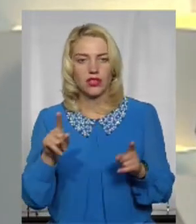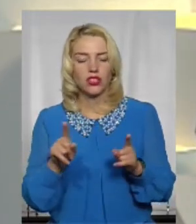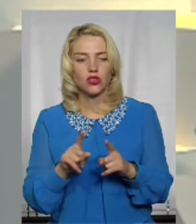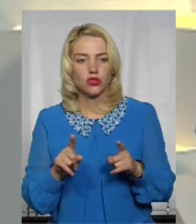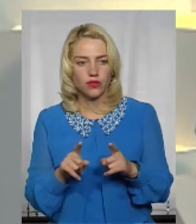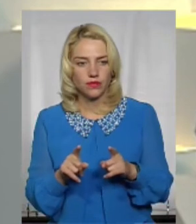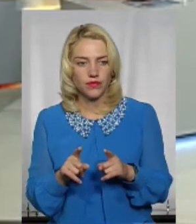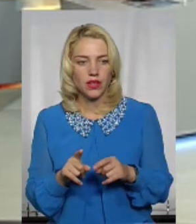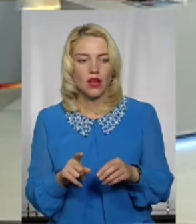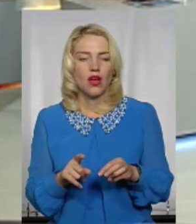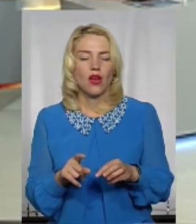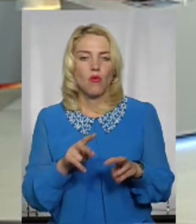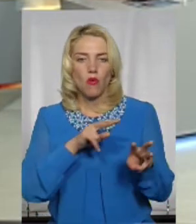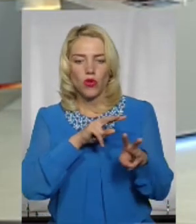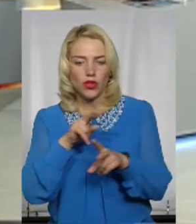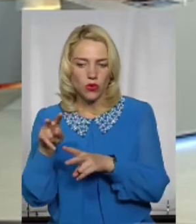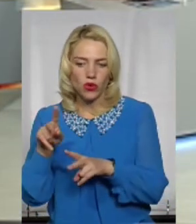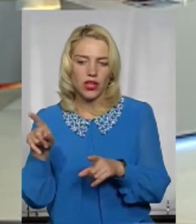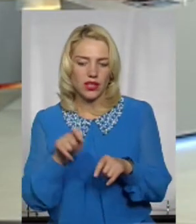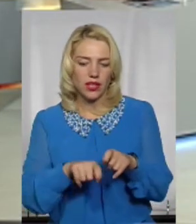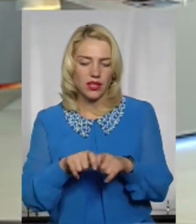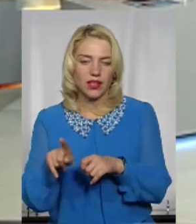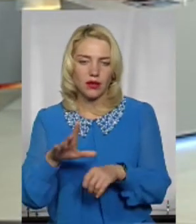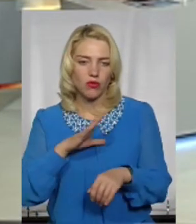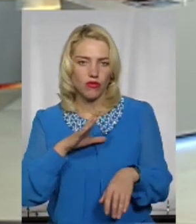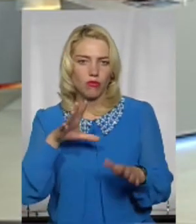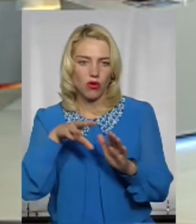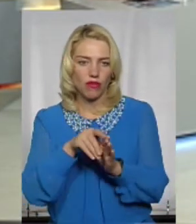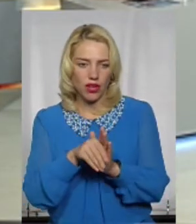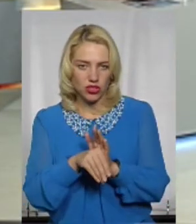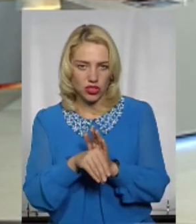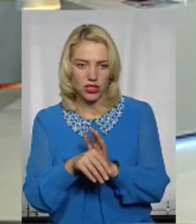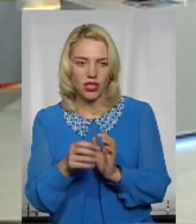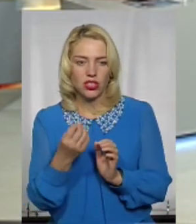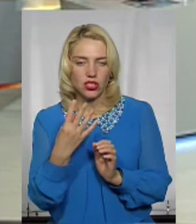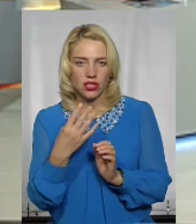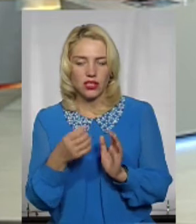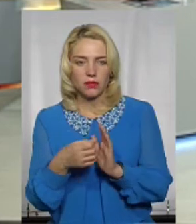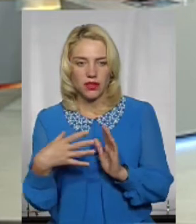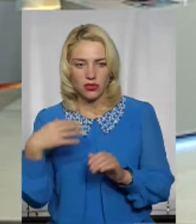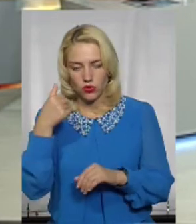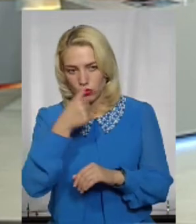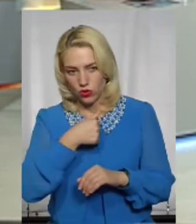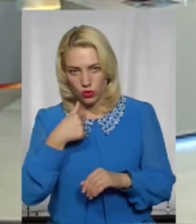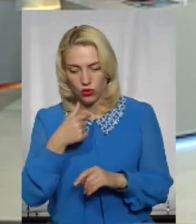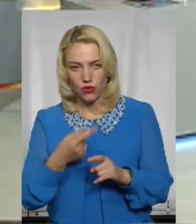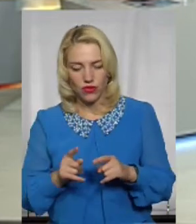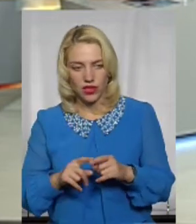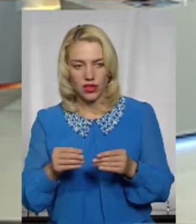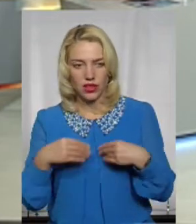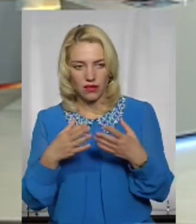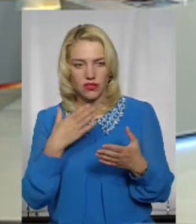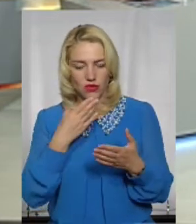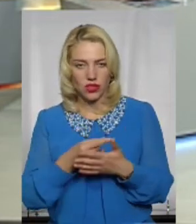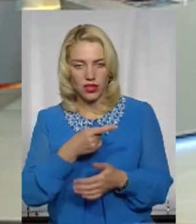що моніторинг, який був запроваджений з практично з 2014-2015 року, він дав